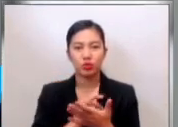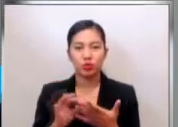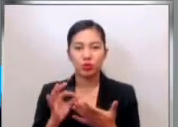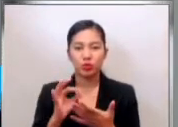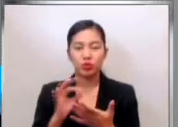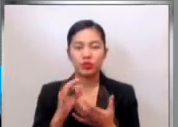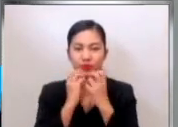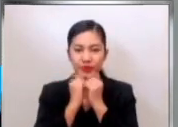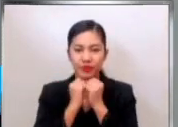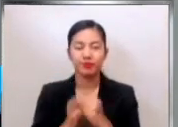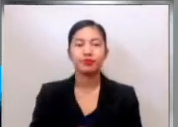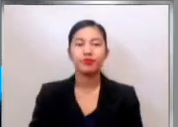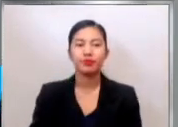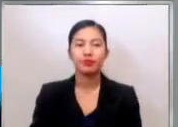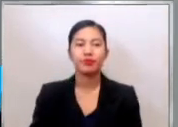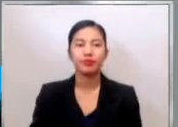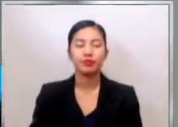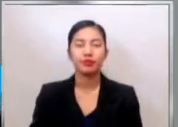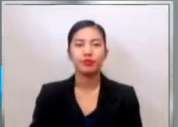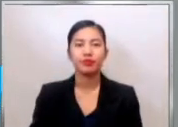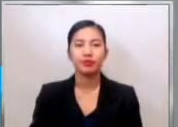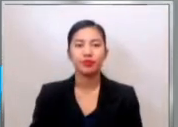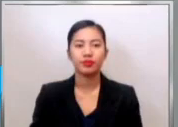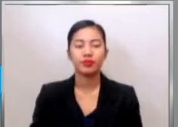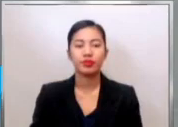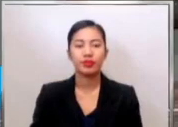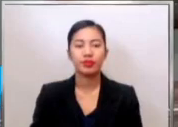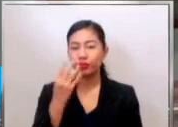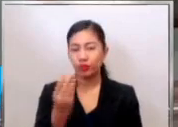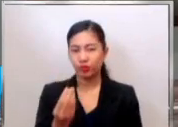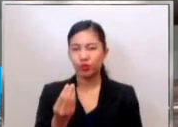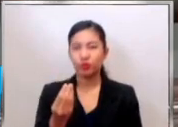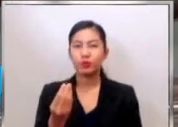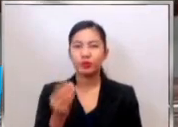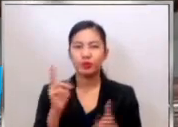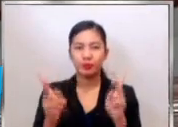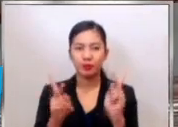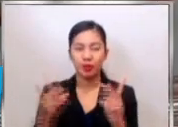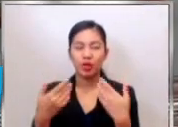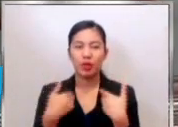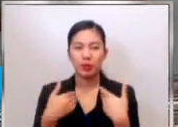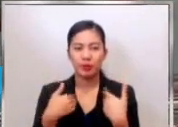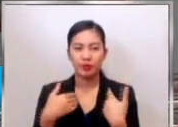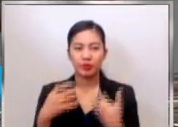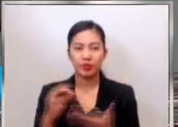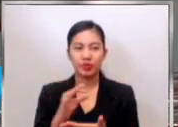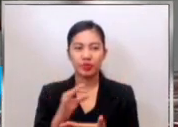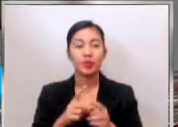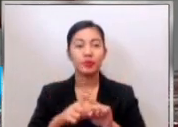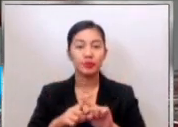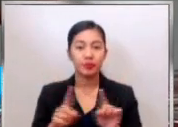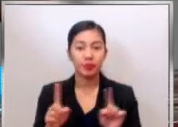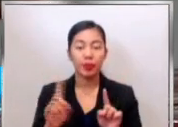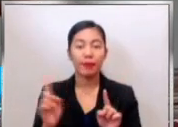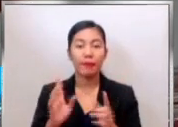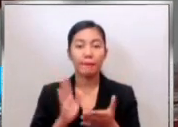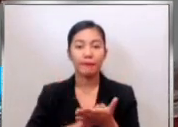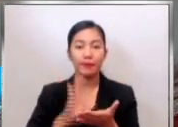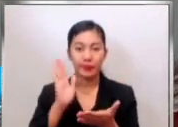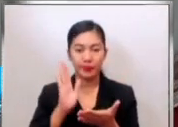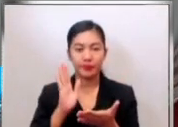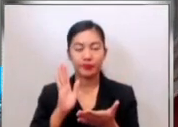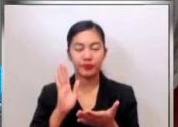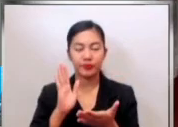low mintage po kasi talagang kukonti lang po ang nakakahawak. Pero ang pinakamahal na bahagi ng kanyang koleksyon ang